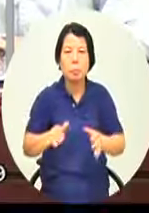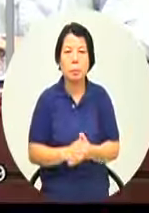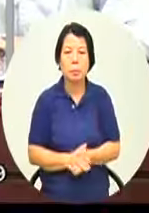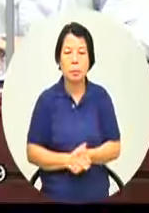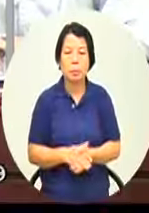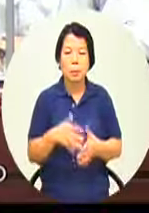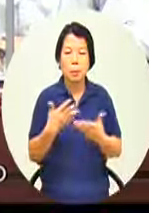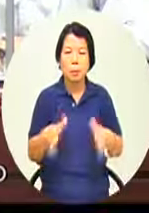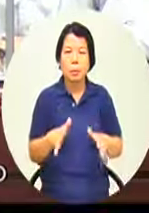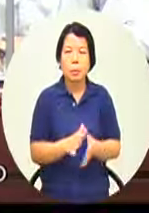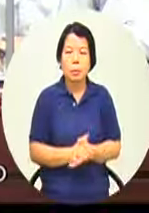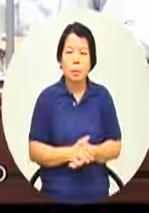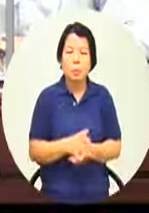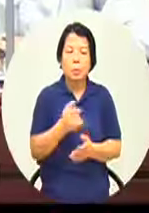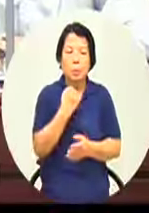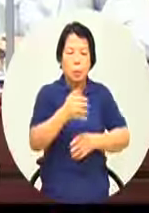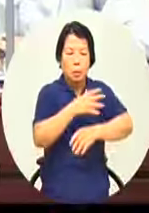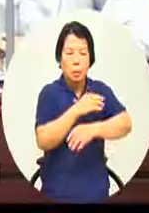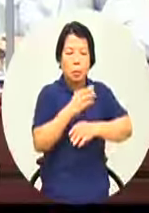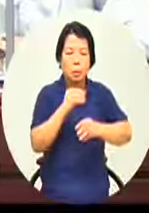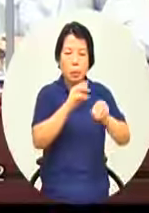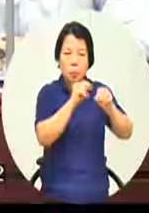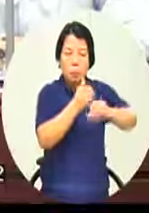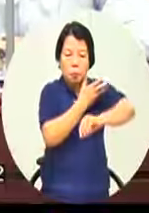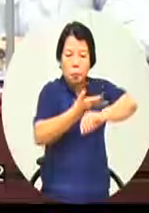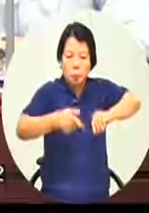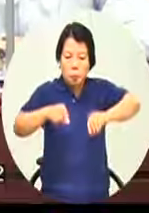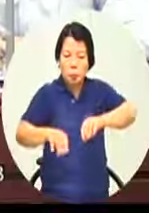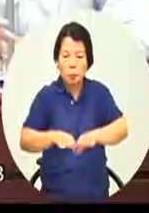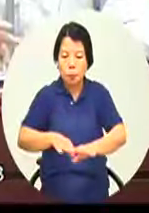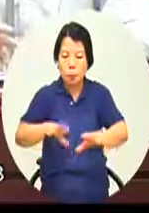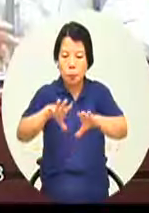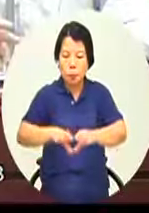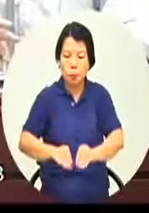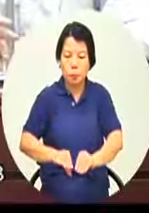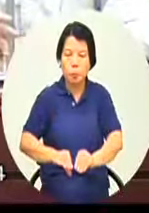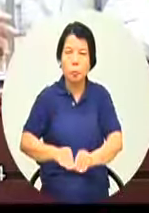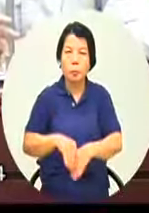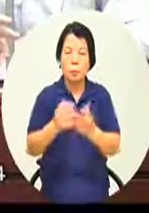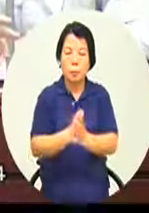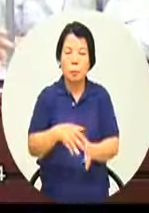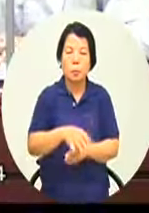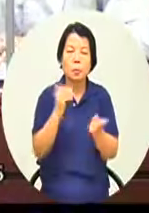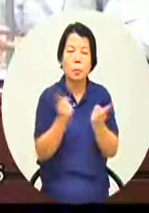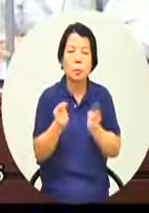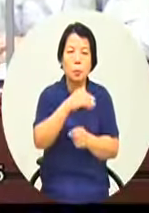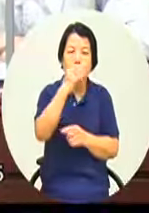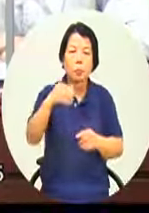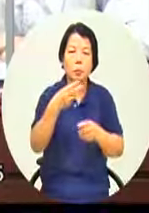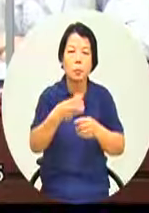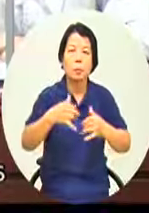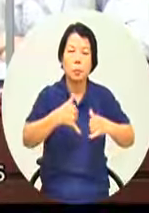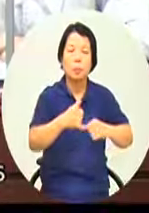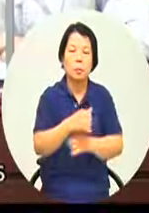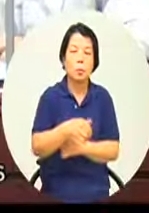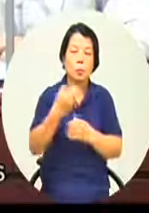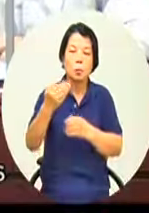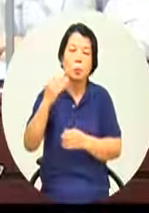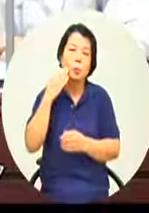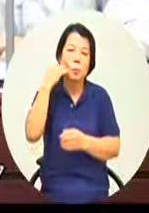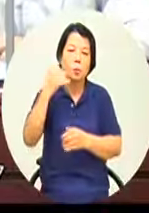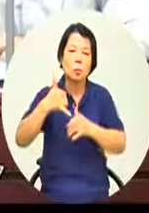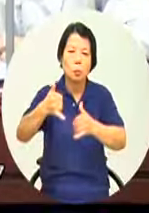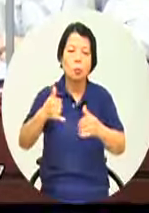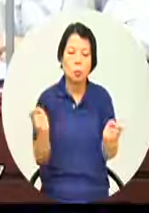沉淀一下泥土，对不对？ 对，那如果说要在鼓山三路跟九如四路这个附近，我们可能必须